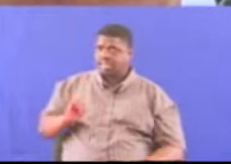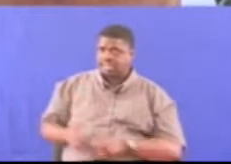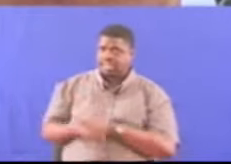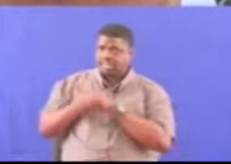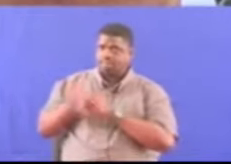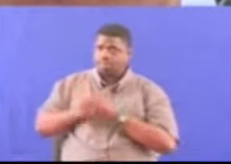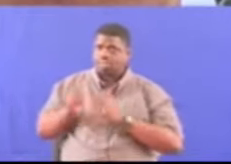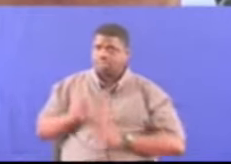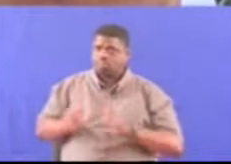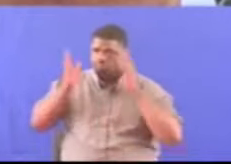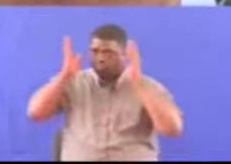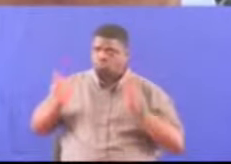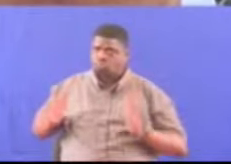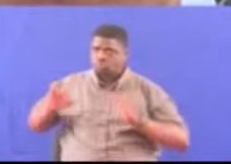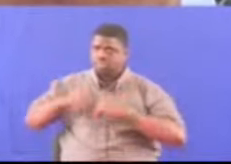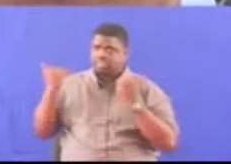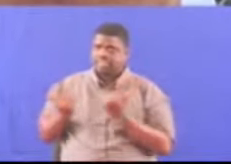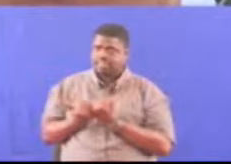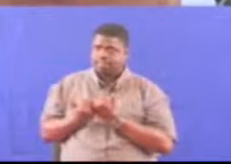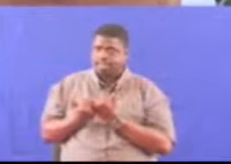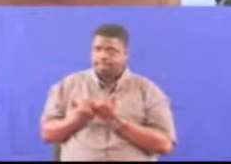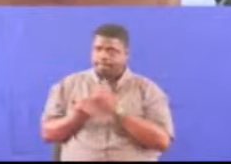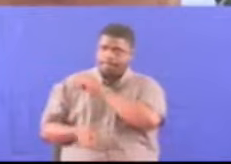wa Chama cha Mapinduzi Zanzibar,